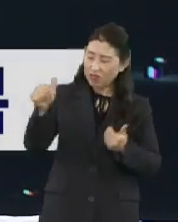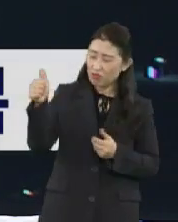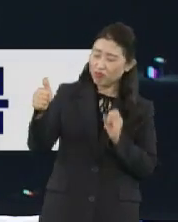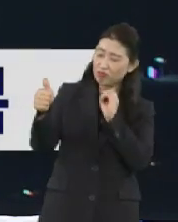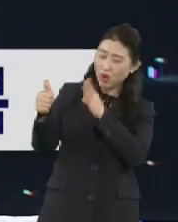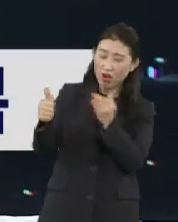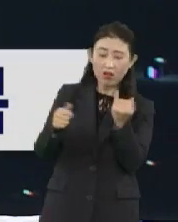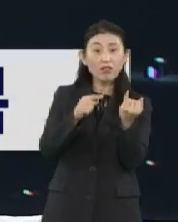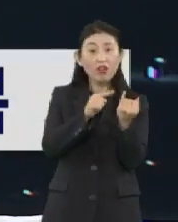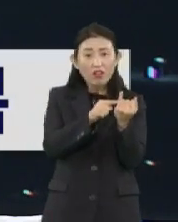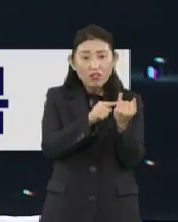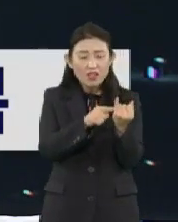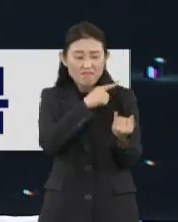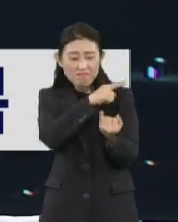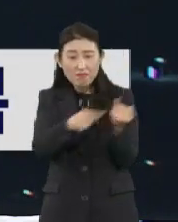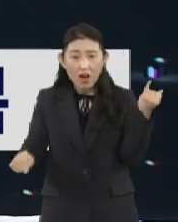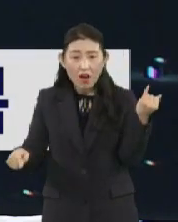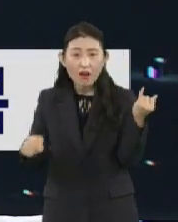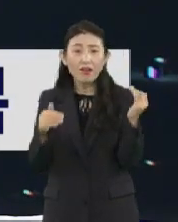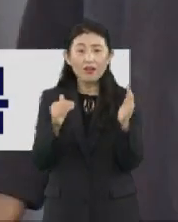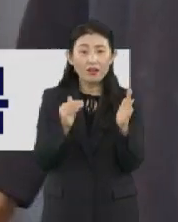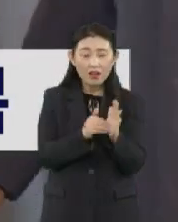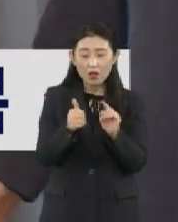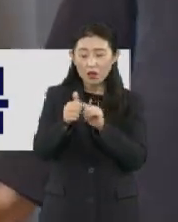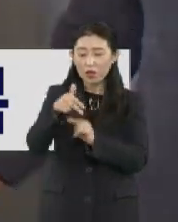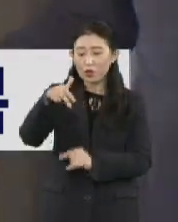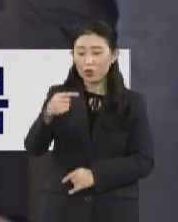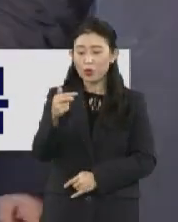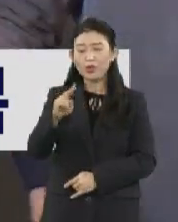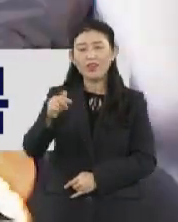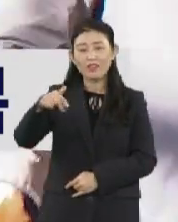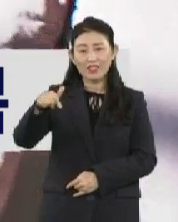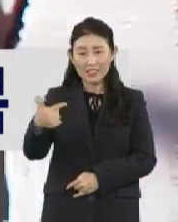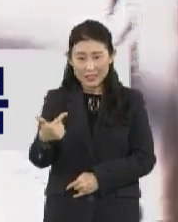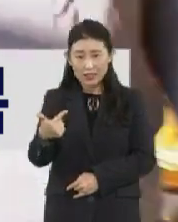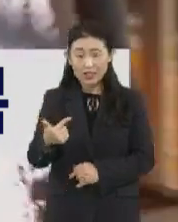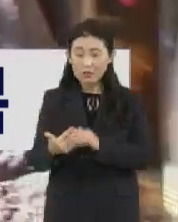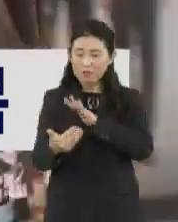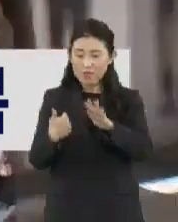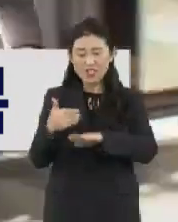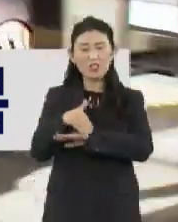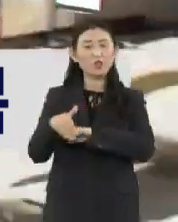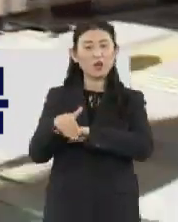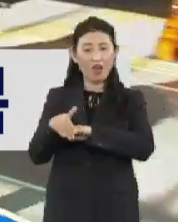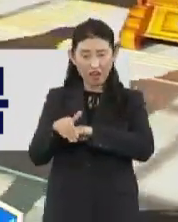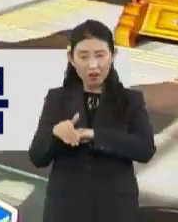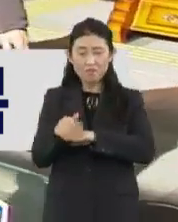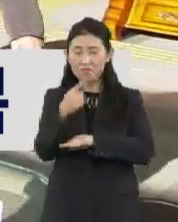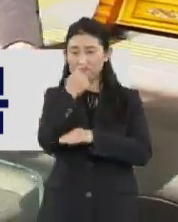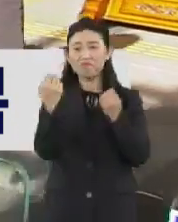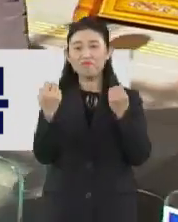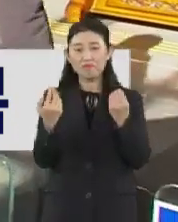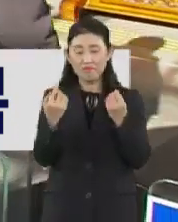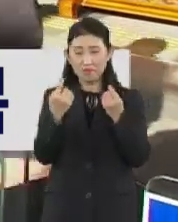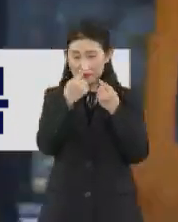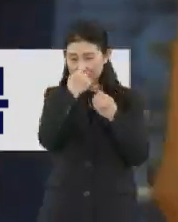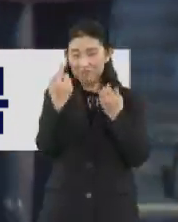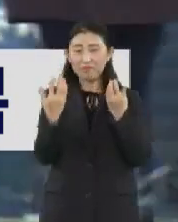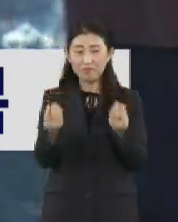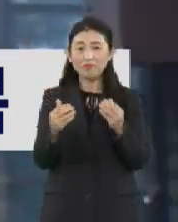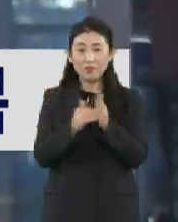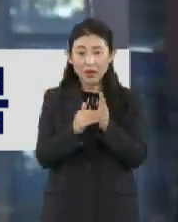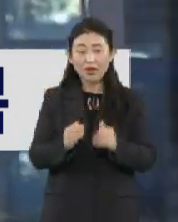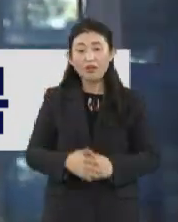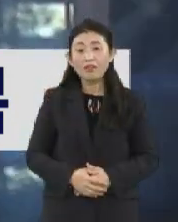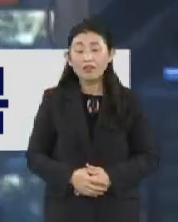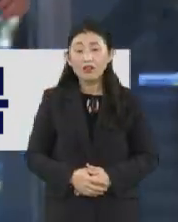이별을 통보한 전 여자친구를 흉기로 무참히 살해한 조현진 씨가 사전에 범행을 계획한 것으로 드러났습니다.